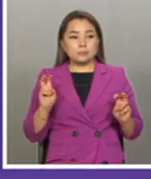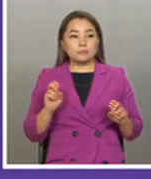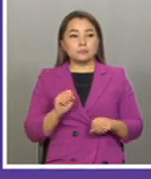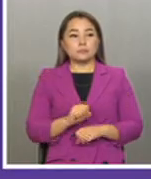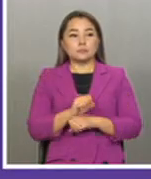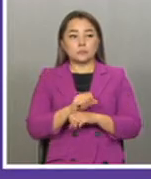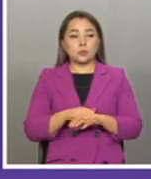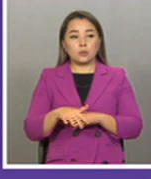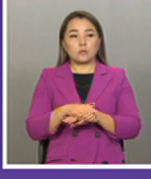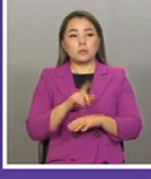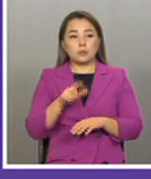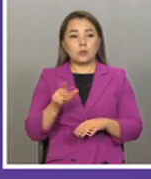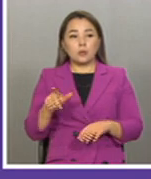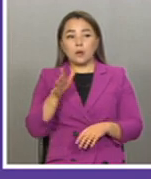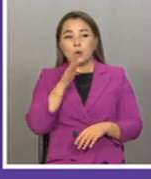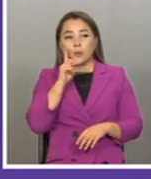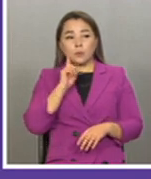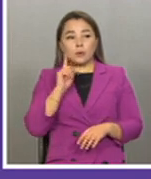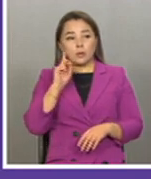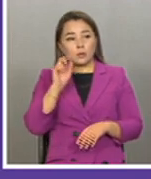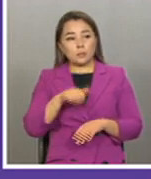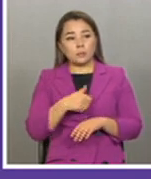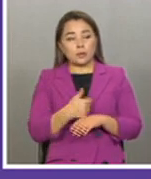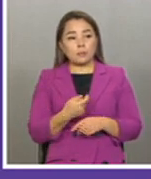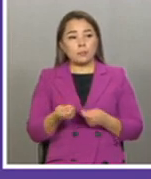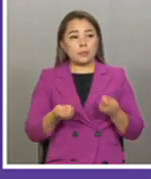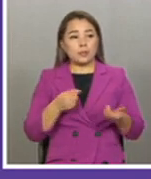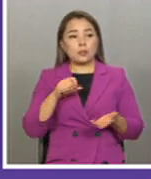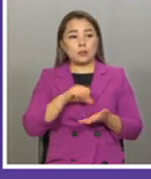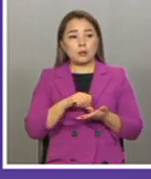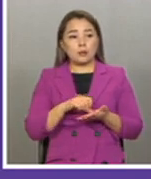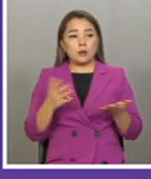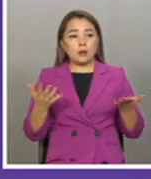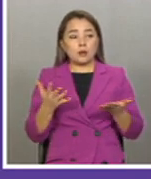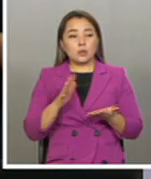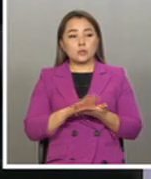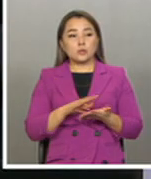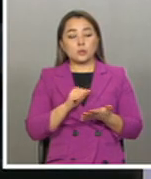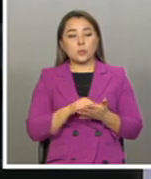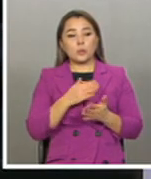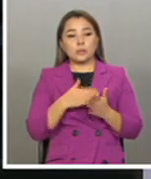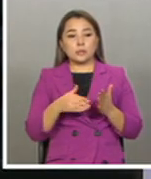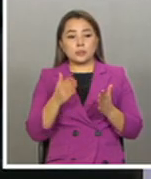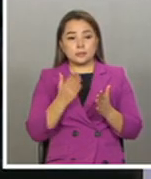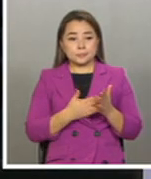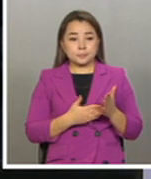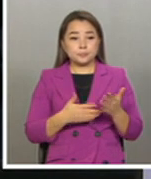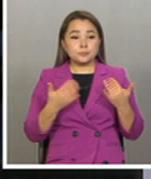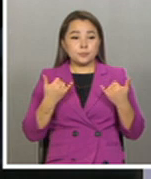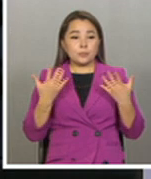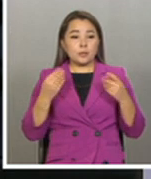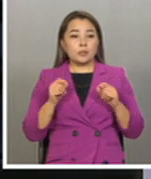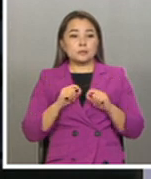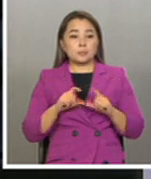«Большевиктер уақытша үкіметтің билігін қалай жойды?» Бүгінгі